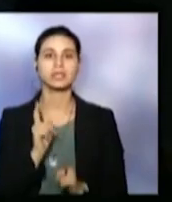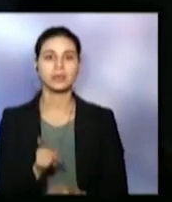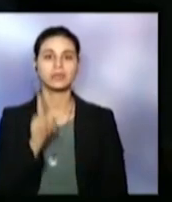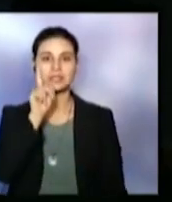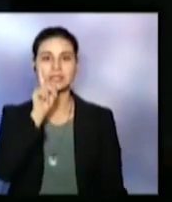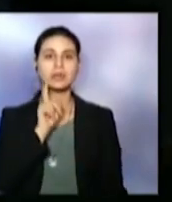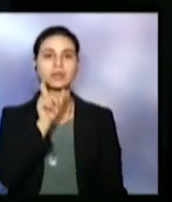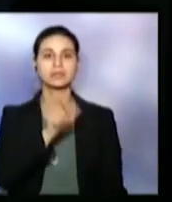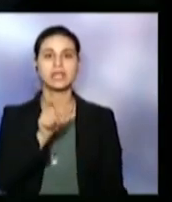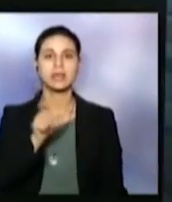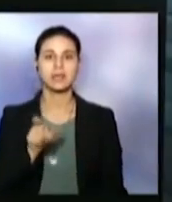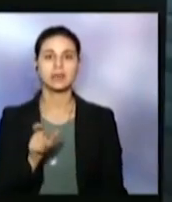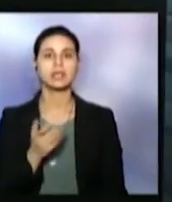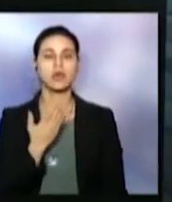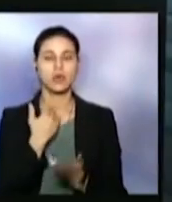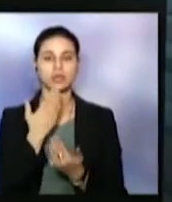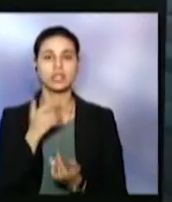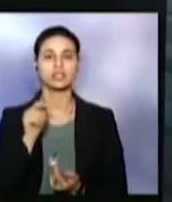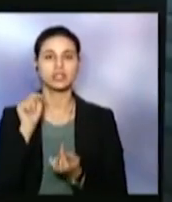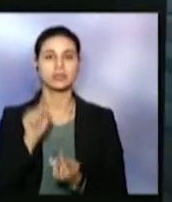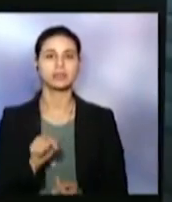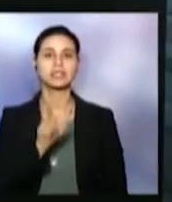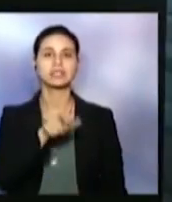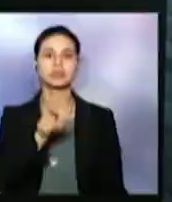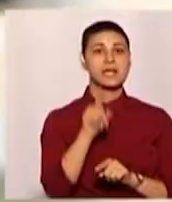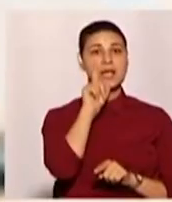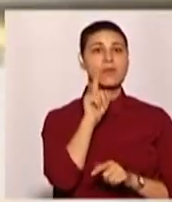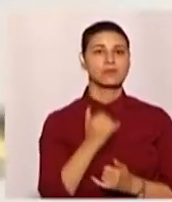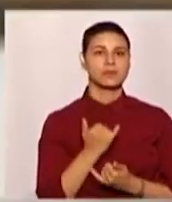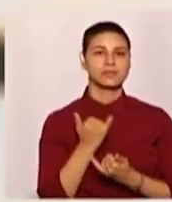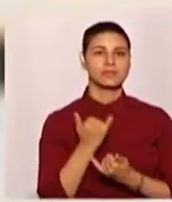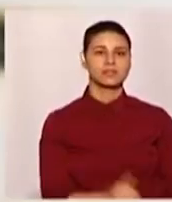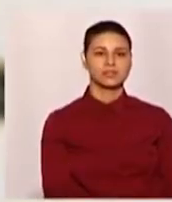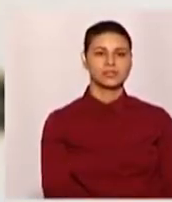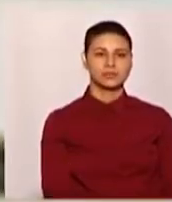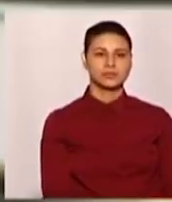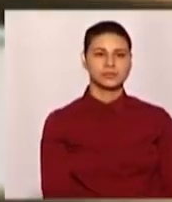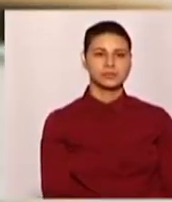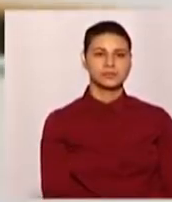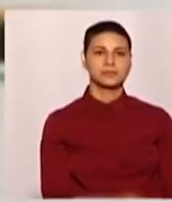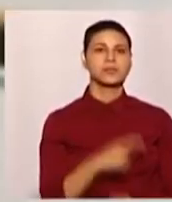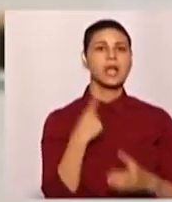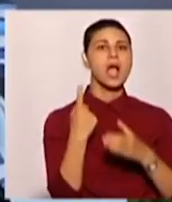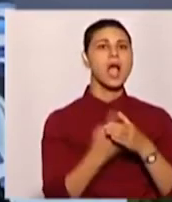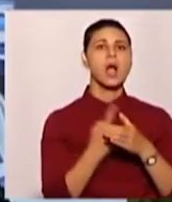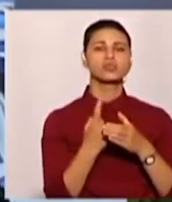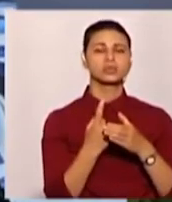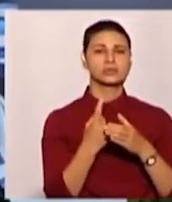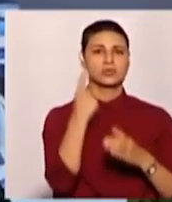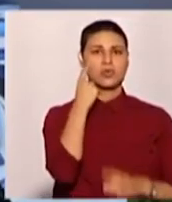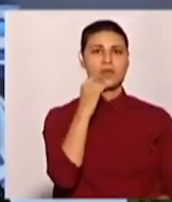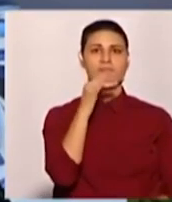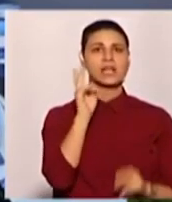ნამდვილად სიამოვნებს ადამიანებთან კონტაქტი. შესაბამისად საზოგადოებამ უნდა გაუგოს მას. აუტიზმი არ არის დასასრული, მე ვფიქრობ,